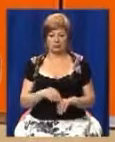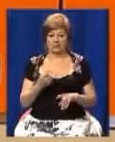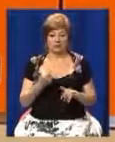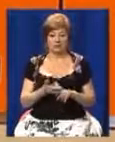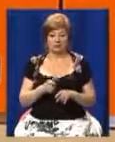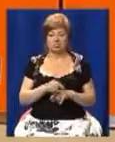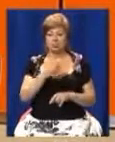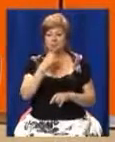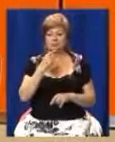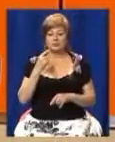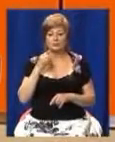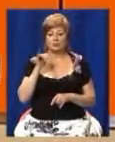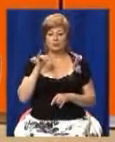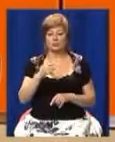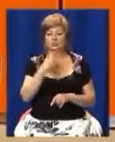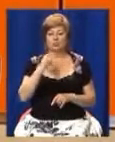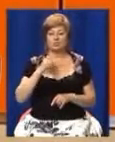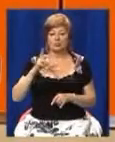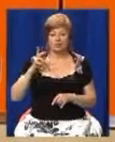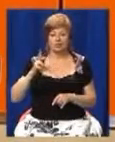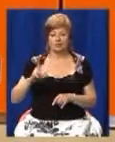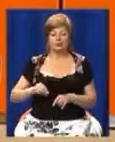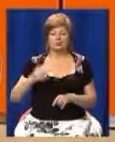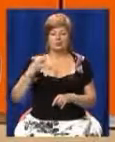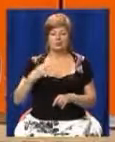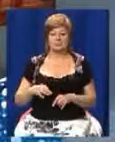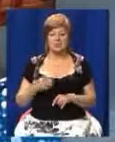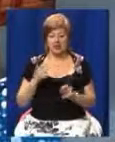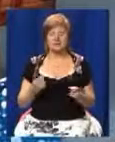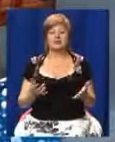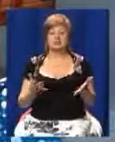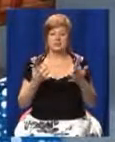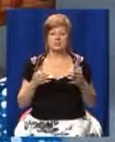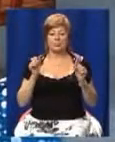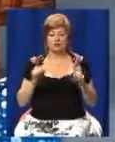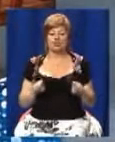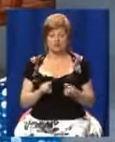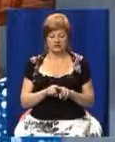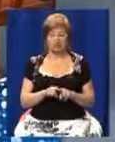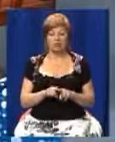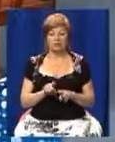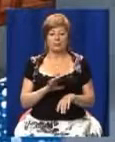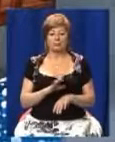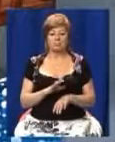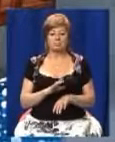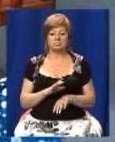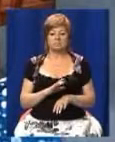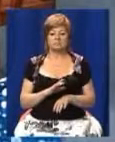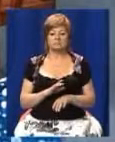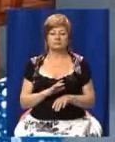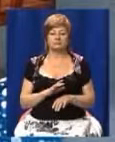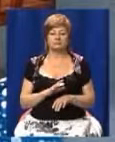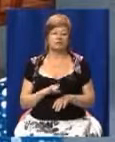Ого, это ж сколько у него дочек и сыночек. Уявляешь себе? А ты, как гадаешь, может такое насправді бути? Ну,